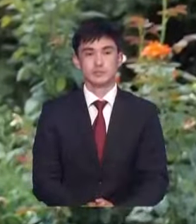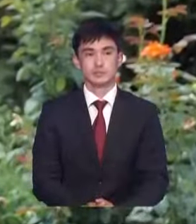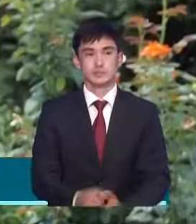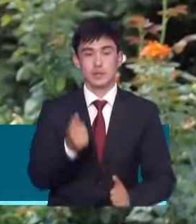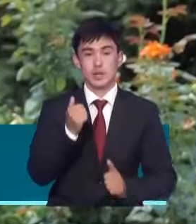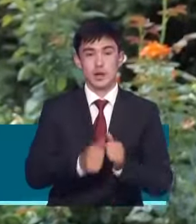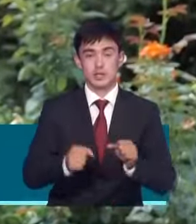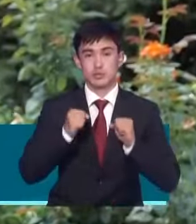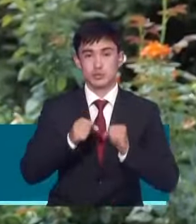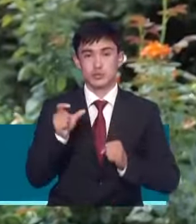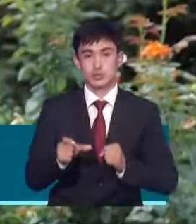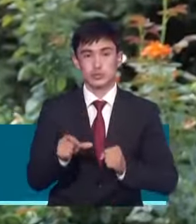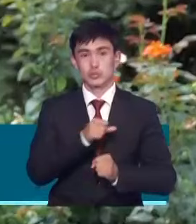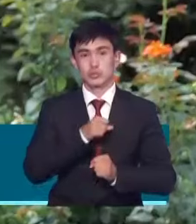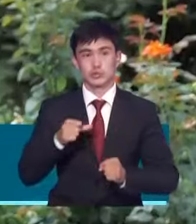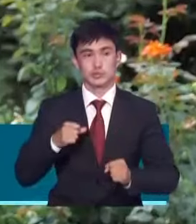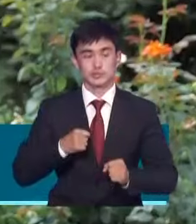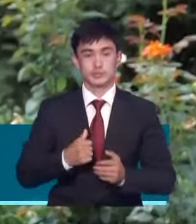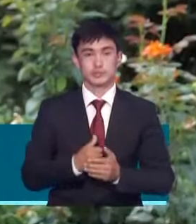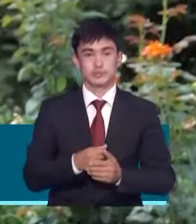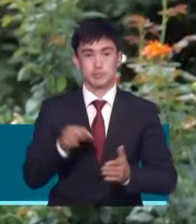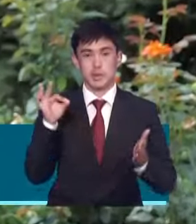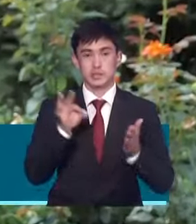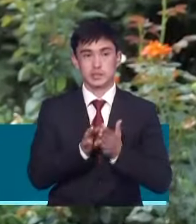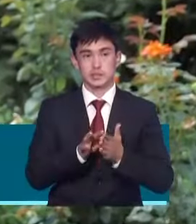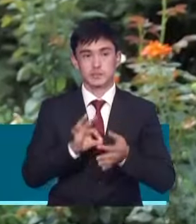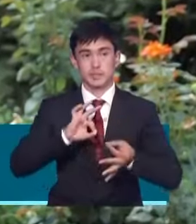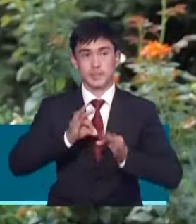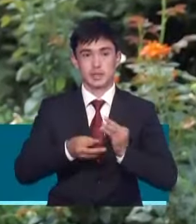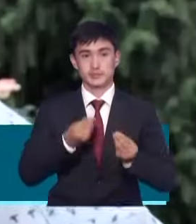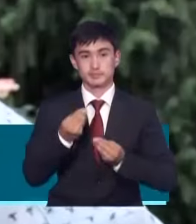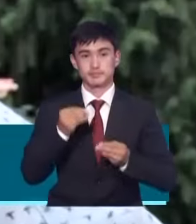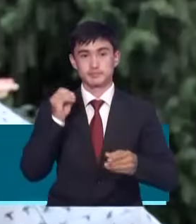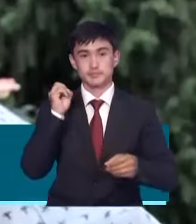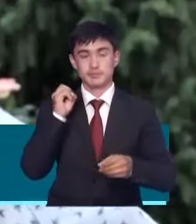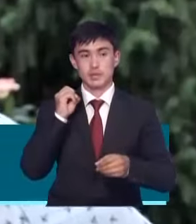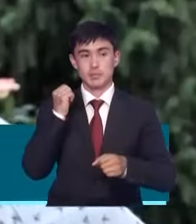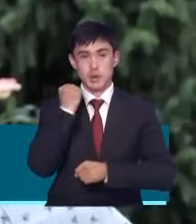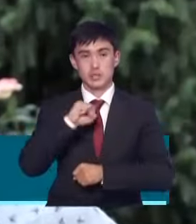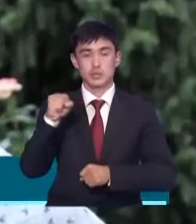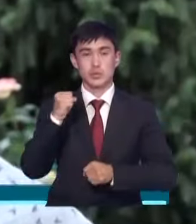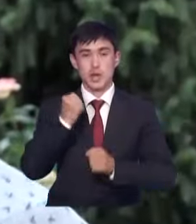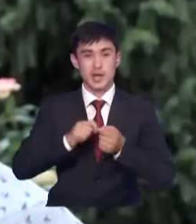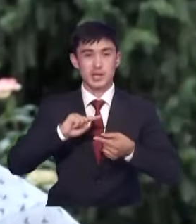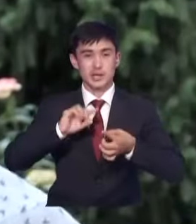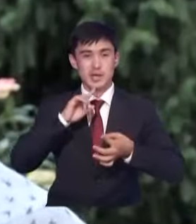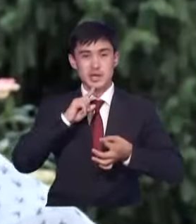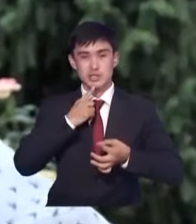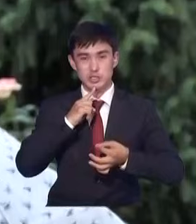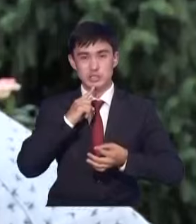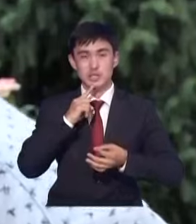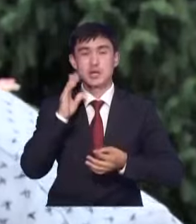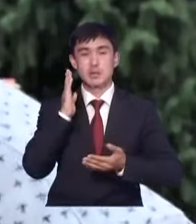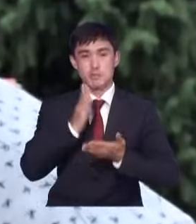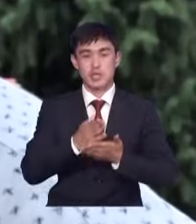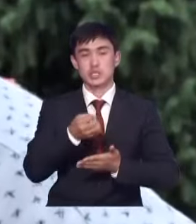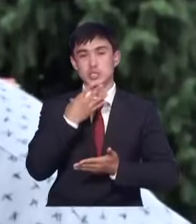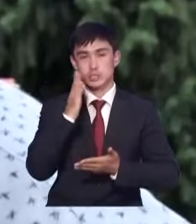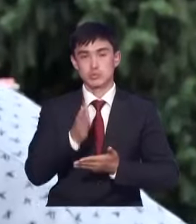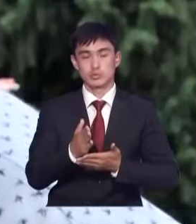да несі мақсаты олимпиадаға бағындыру. Әр қиыншылықтың артында жақсылық болады дейді. Бір